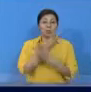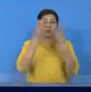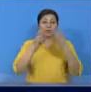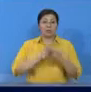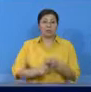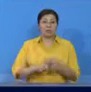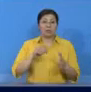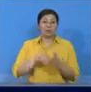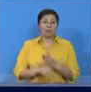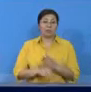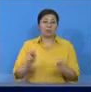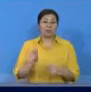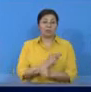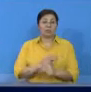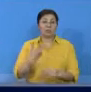них госпитализирован